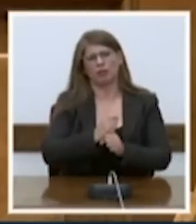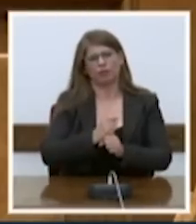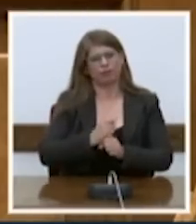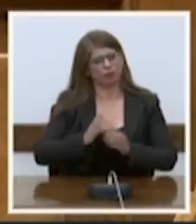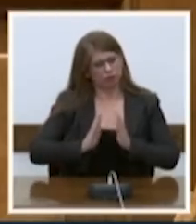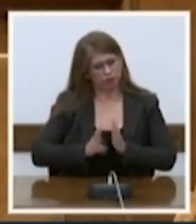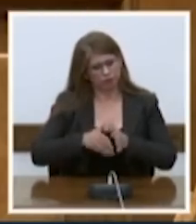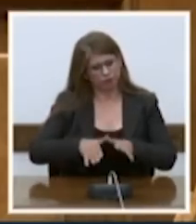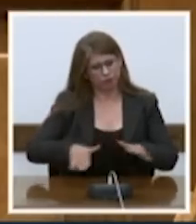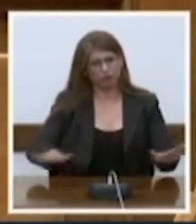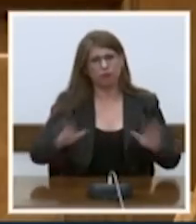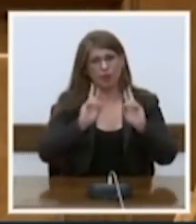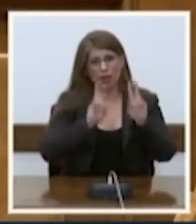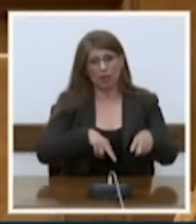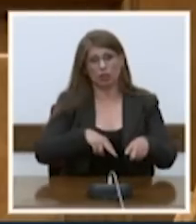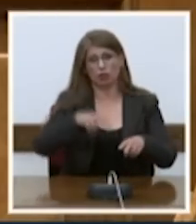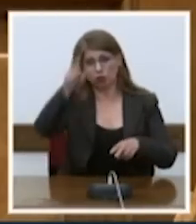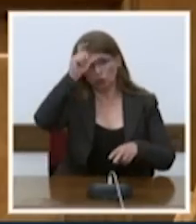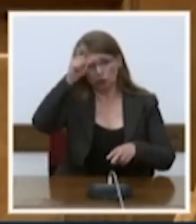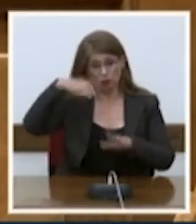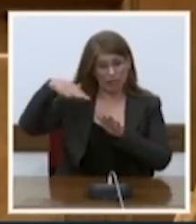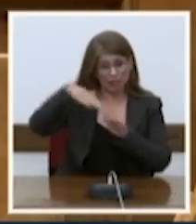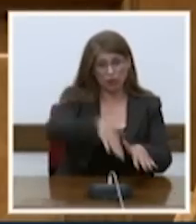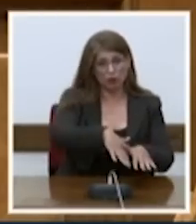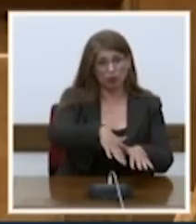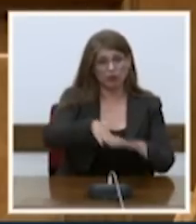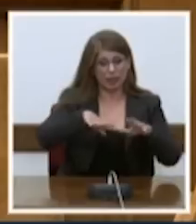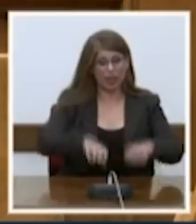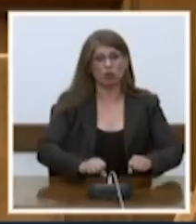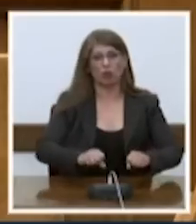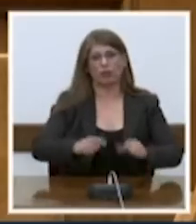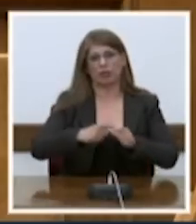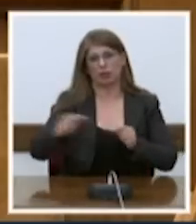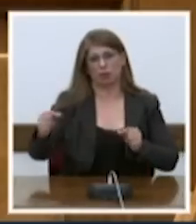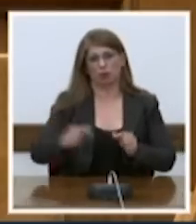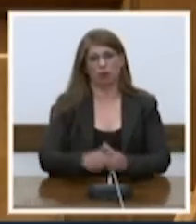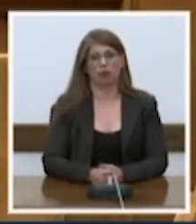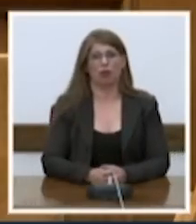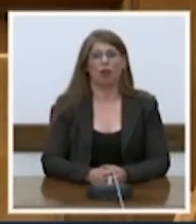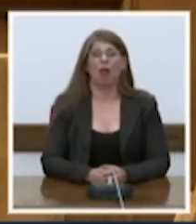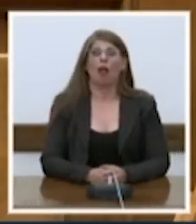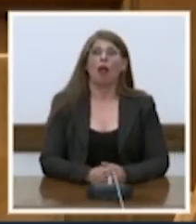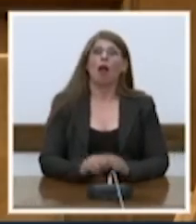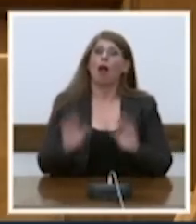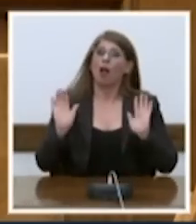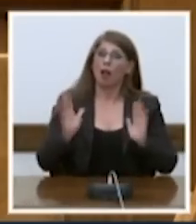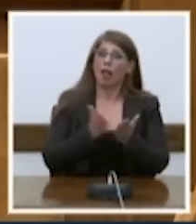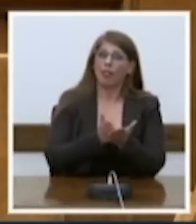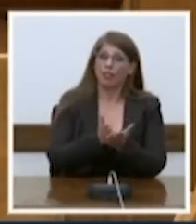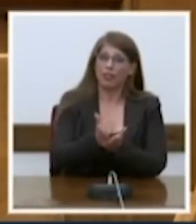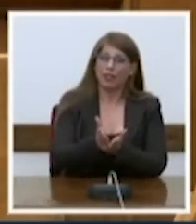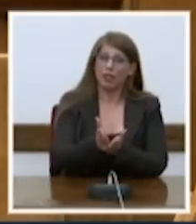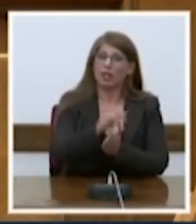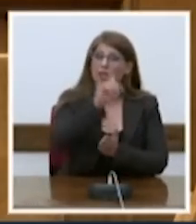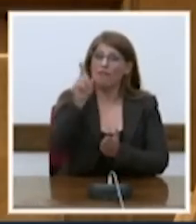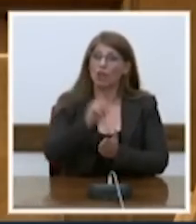των αποτελεσμάτων της τουρκικής εισβολής και κατοχής της Κύπρου. Όμως δίκαιη και βιώσιμη